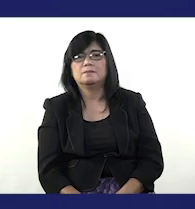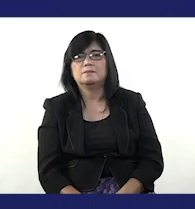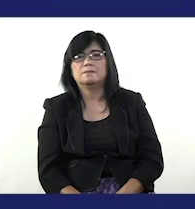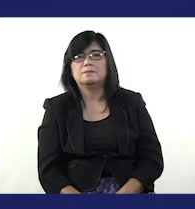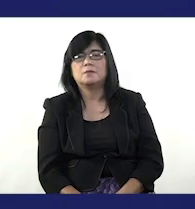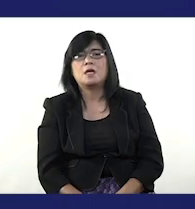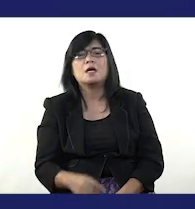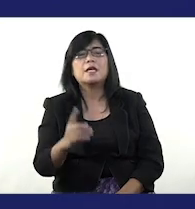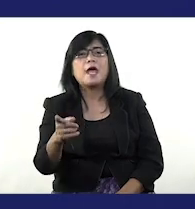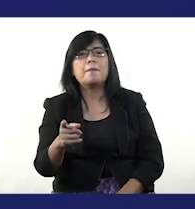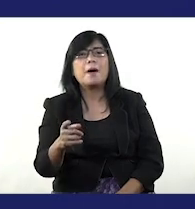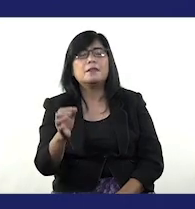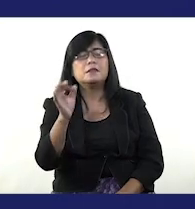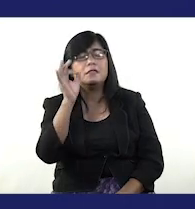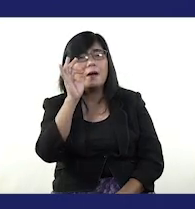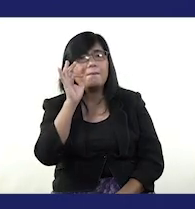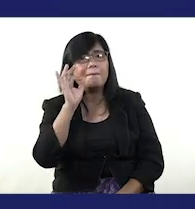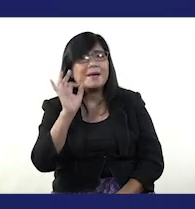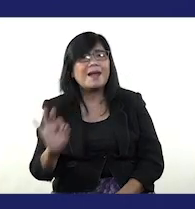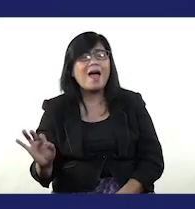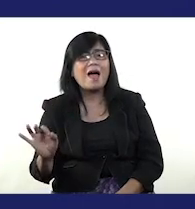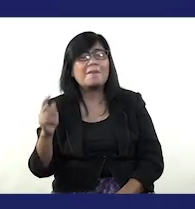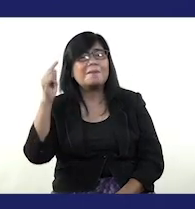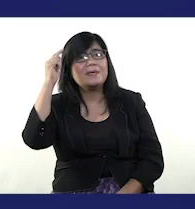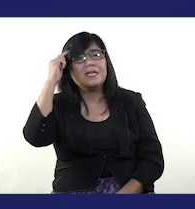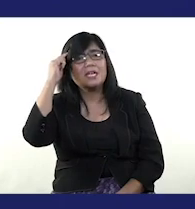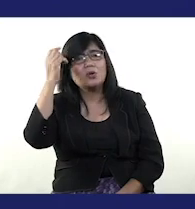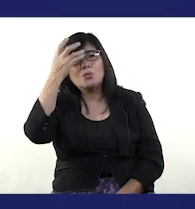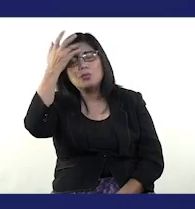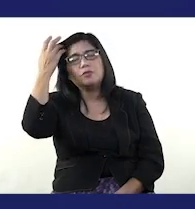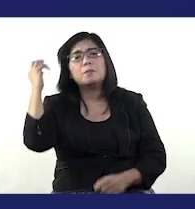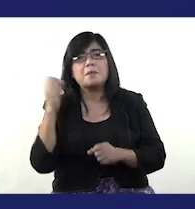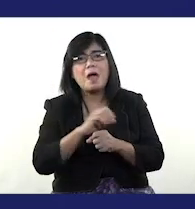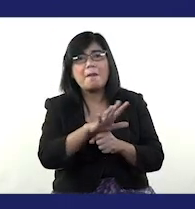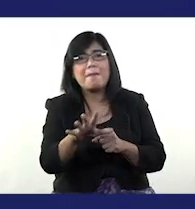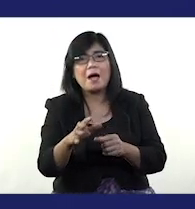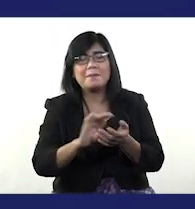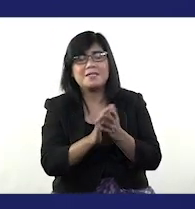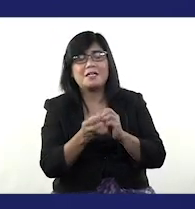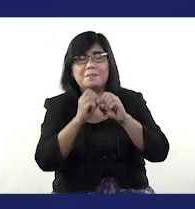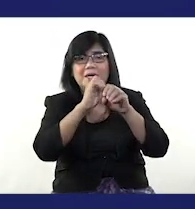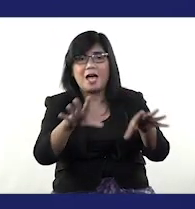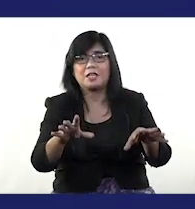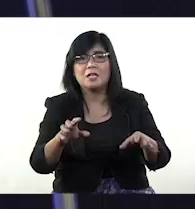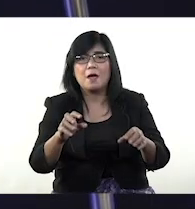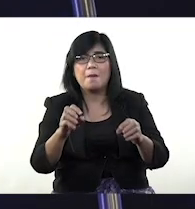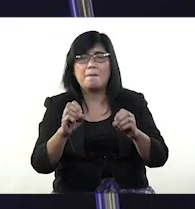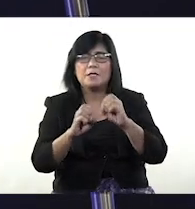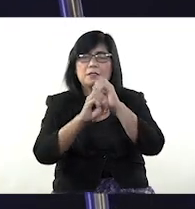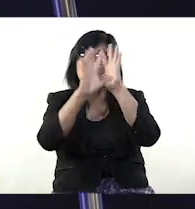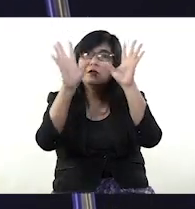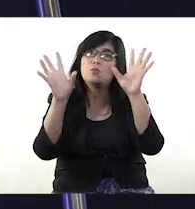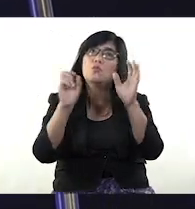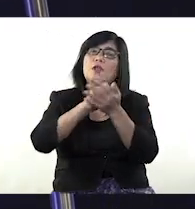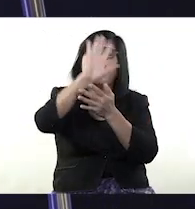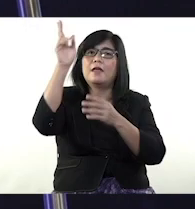hai kenapa dia tidak pernah berpikir untuk berdampak untuk jadi berkat untuk memancarkan kemuliaan Allah di negerinya